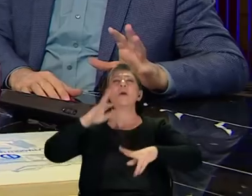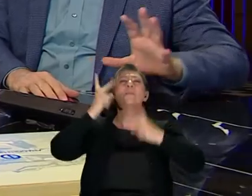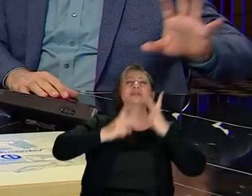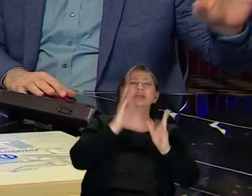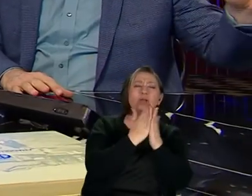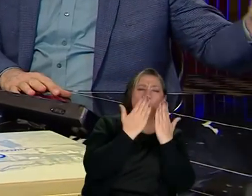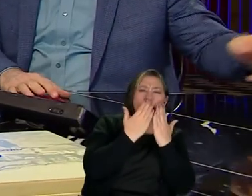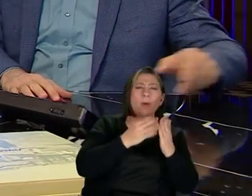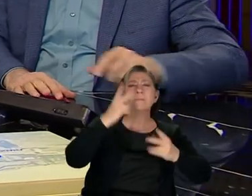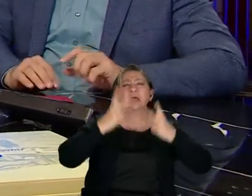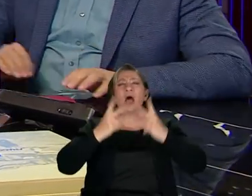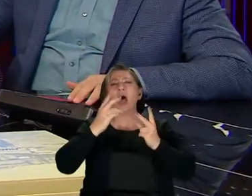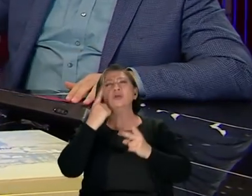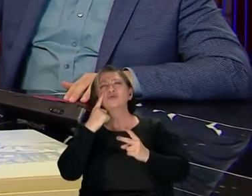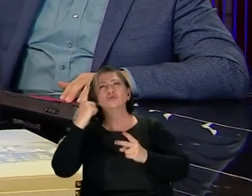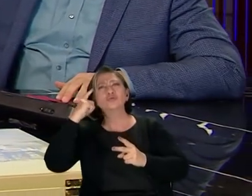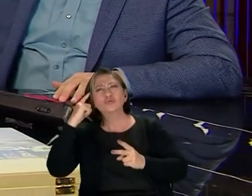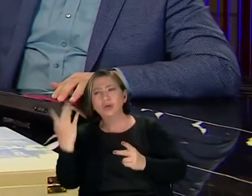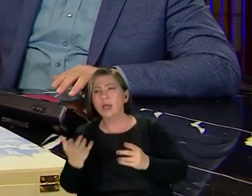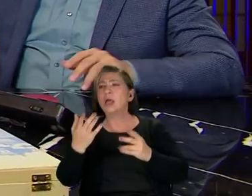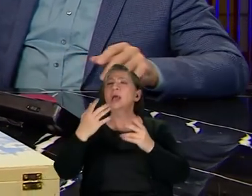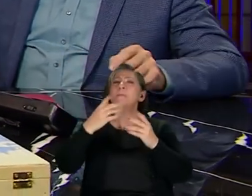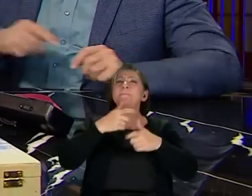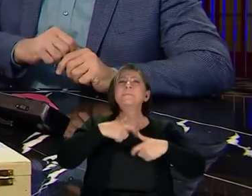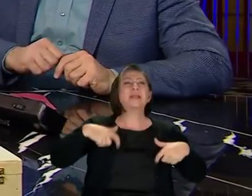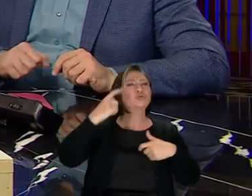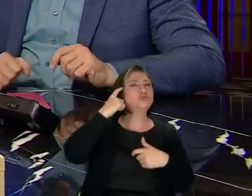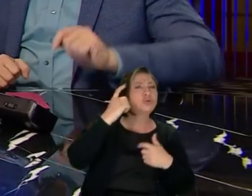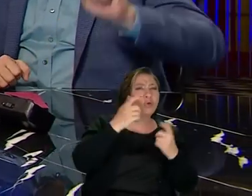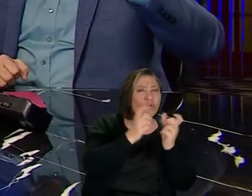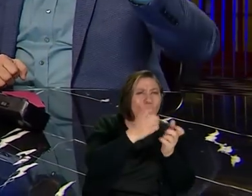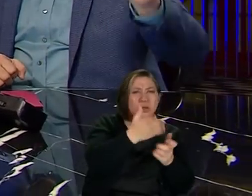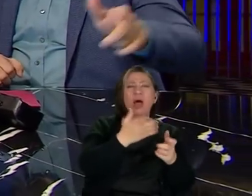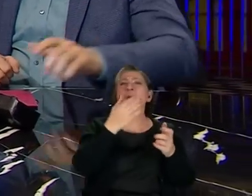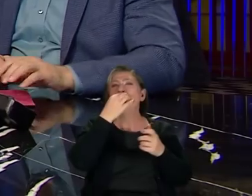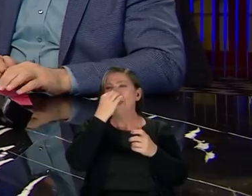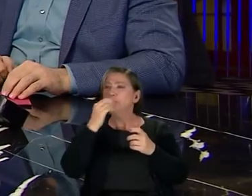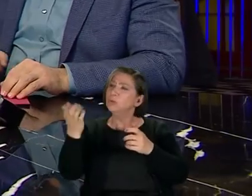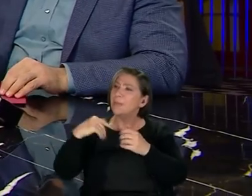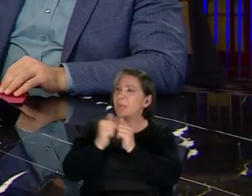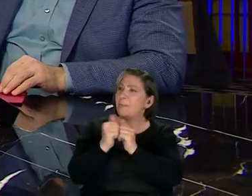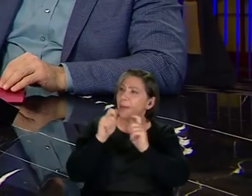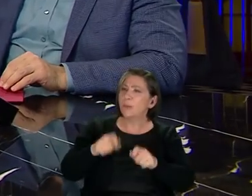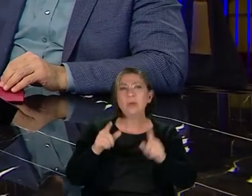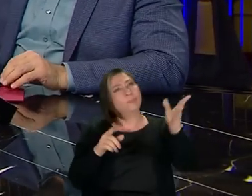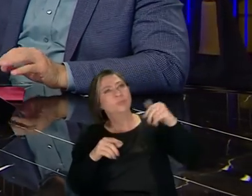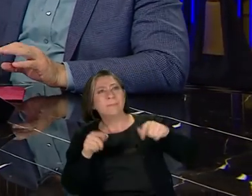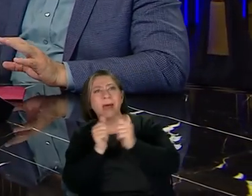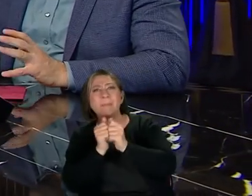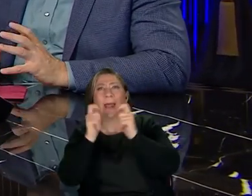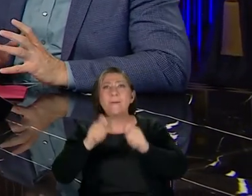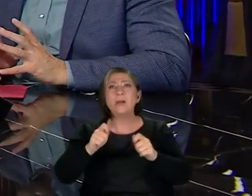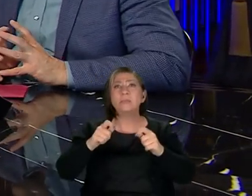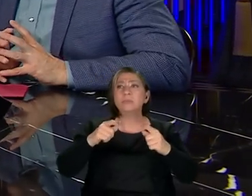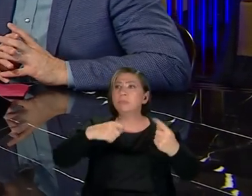kitap okuyor, kimi Atatürkçü Düşünce Derneği orada, Milli Düşünce Kulübü orada. Konuşuyorlar, birisi diyor bunu beraber yapalım, o diyor biz şunu beraber